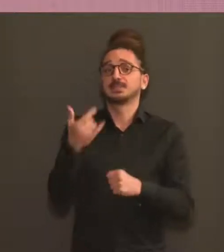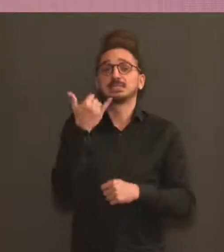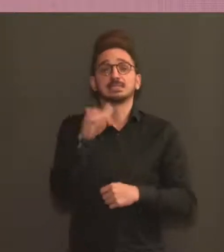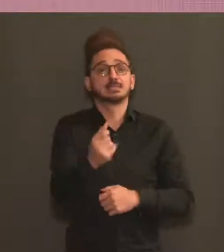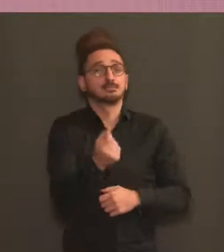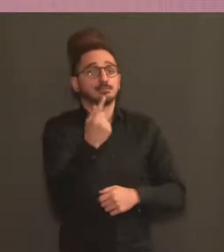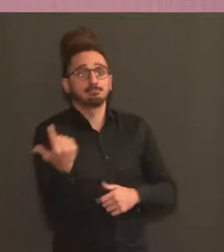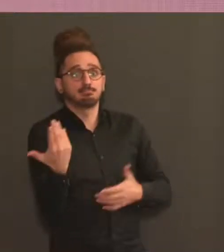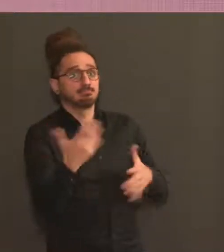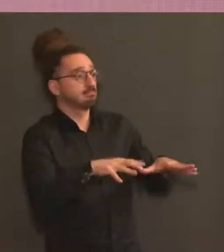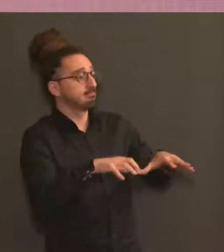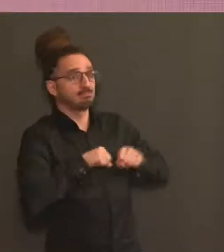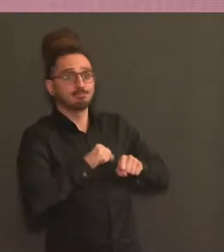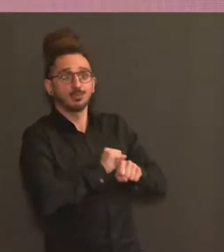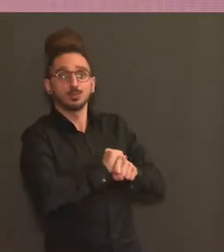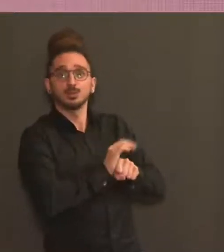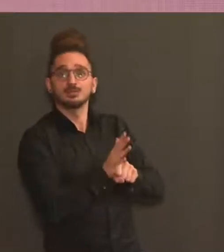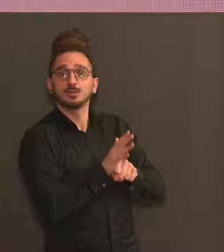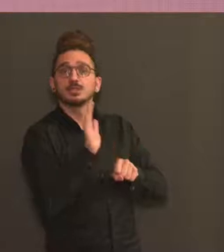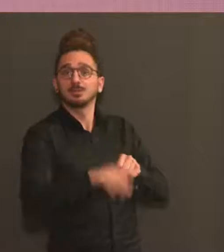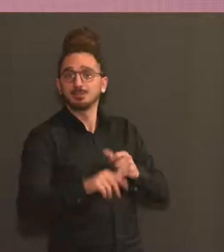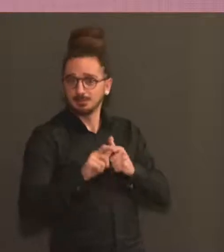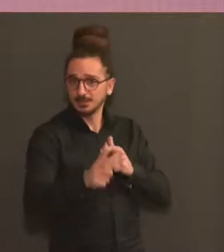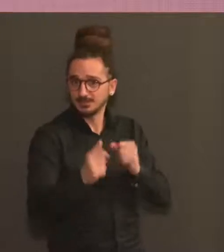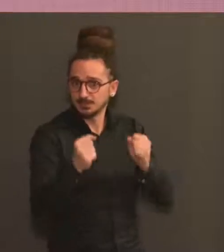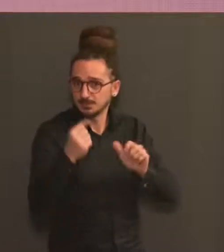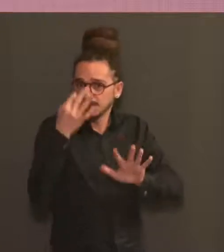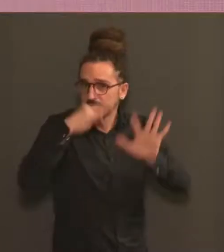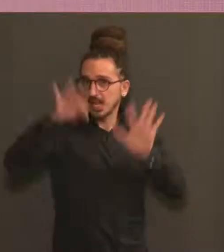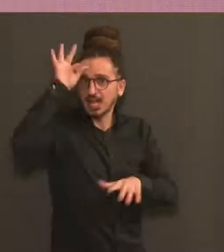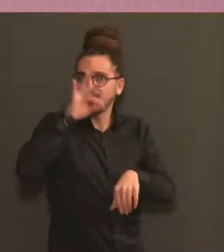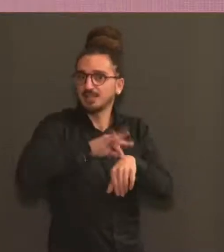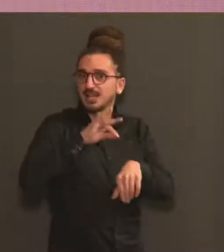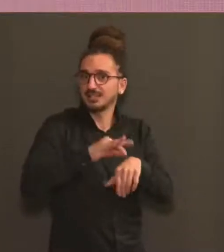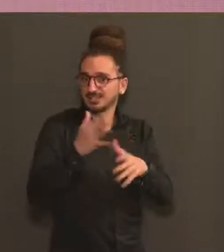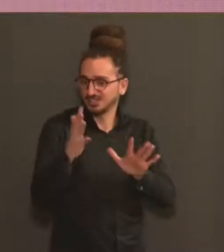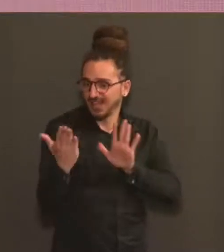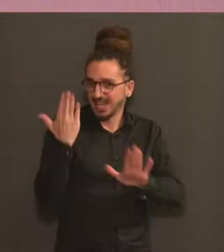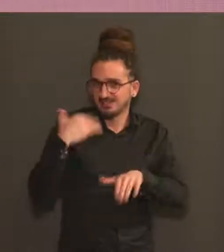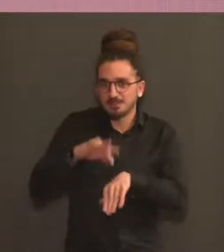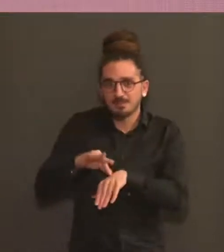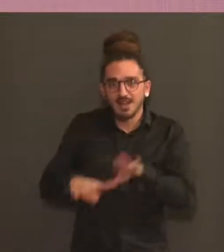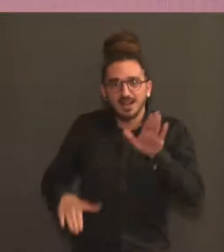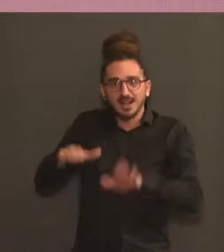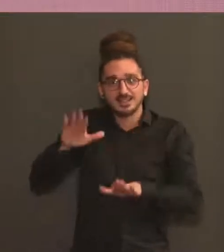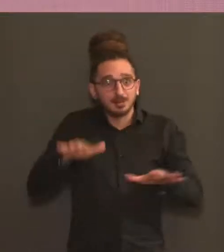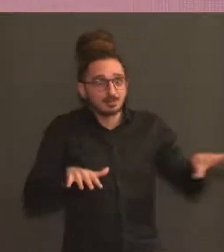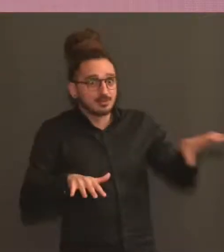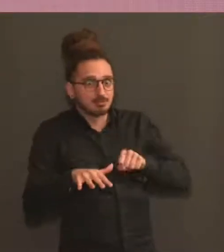Covid-19 et qui ont été très bien documentés depuis le début de la pandémie.